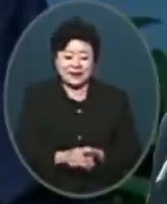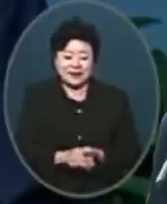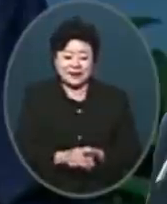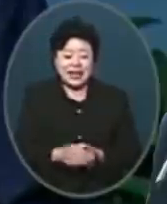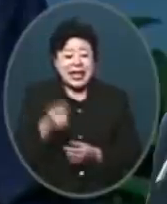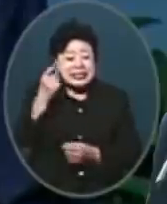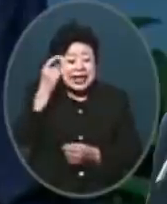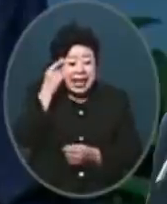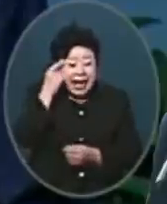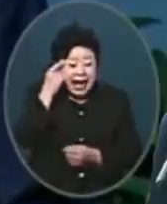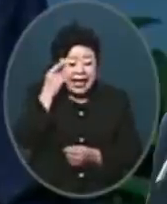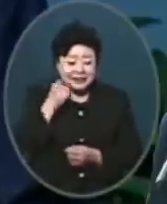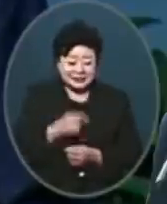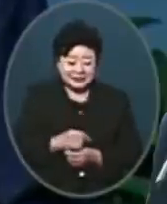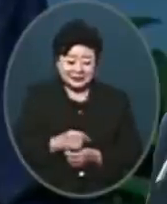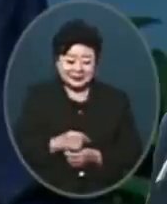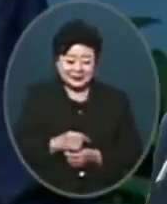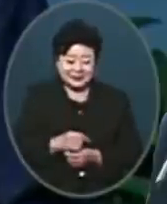생각을